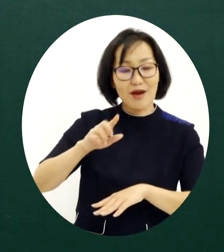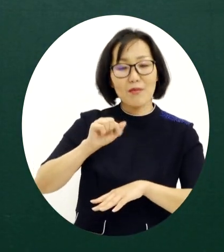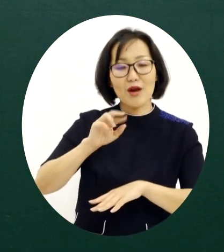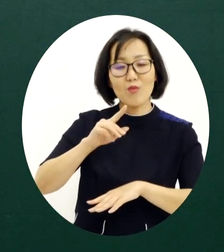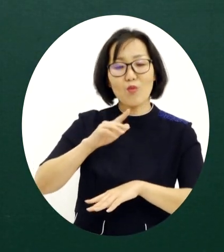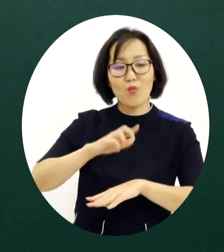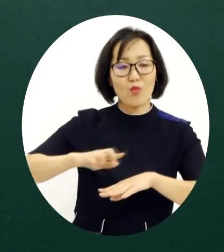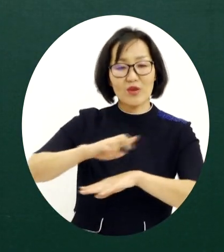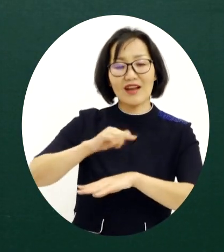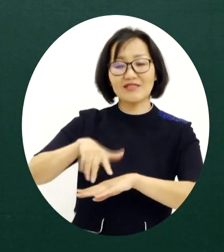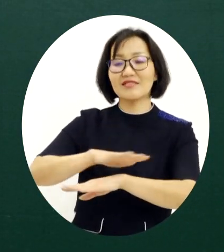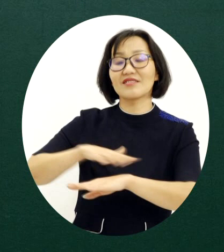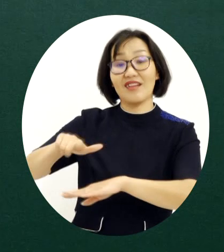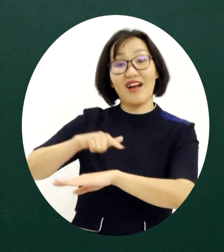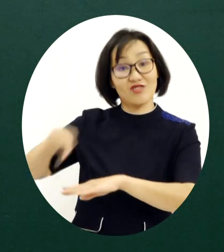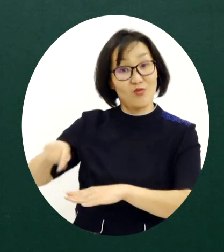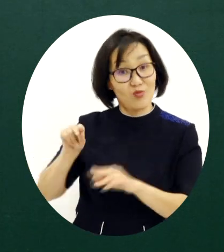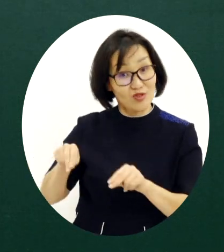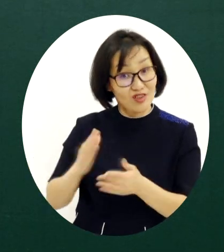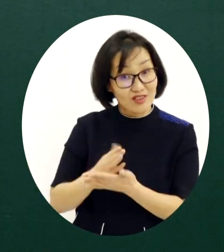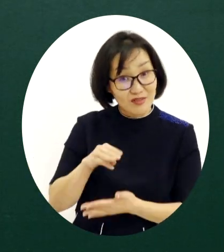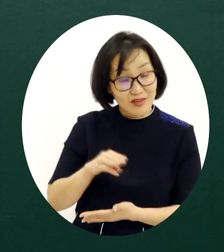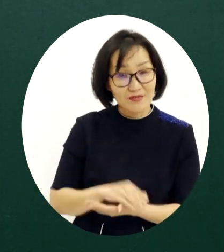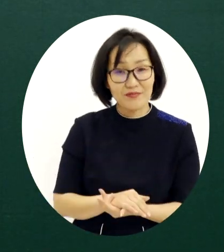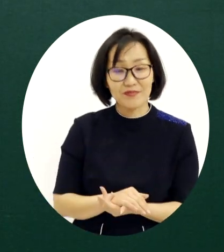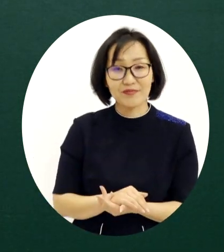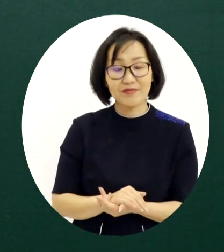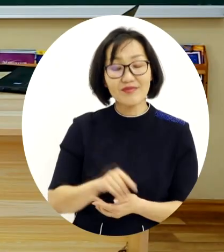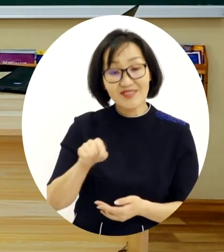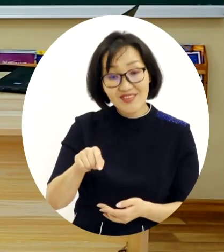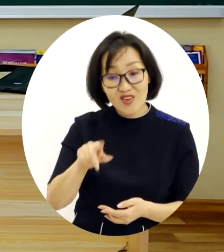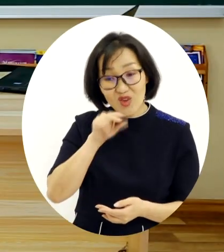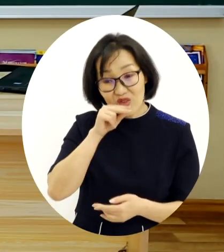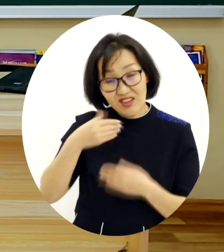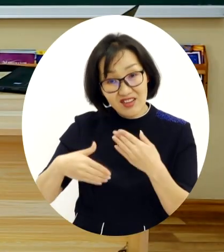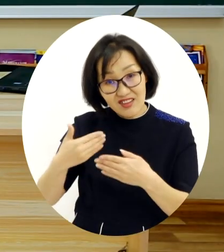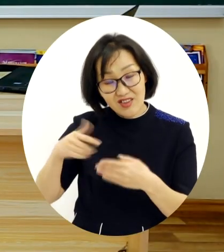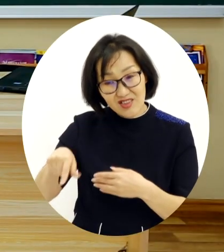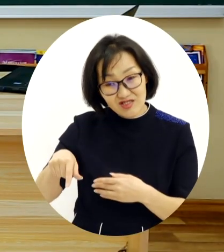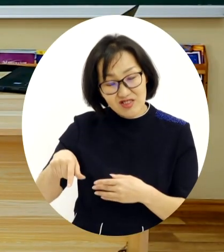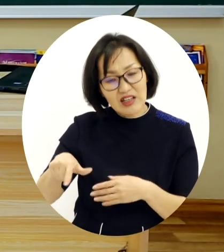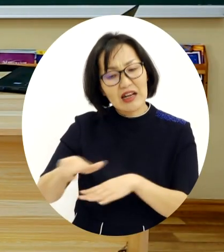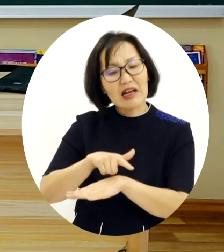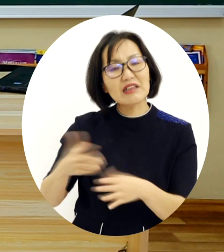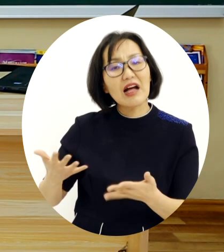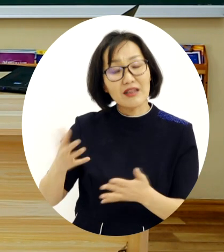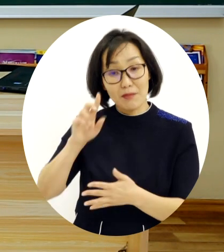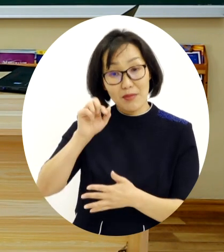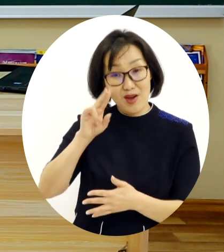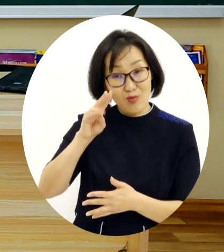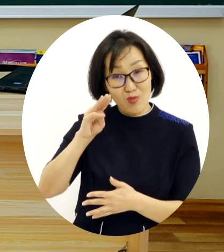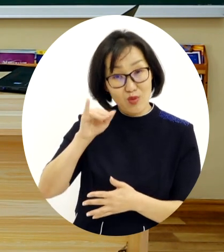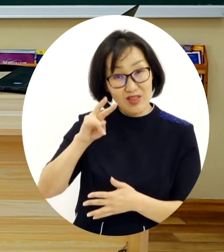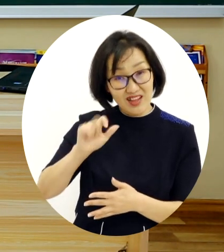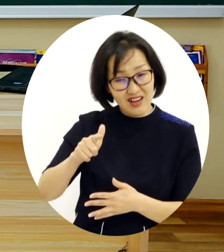Баян булгийн талд болж байна. За, тэгвэл энэ үйл явдал баян булгийн талд болж байгааг бид